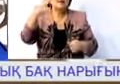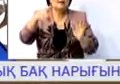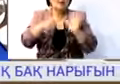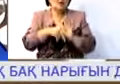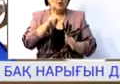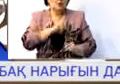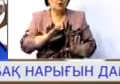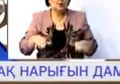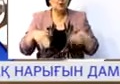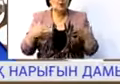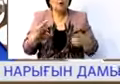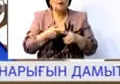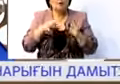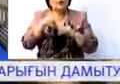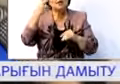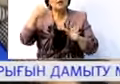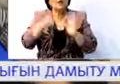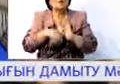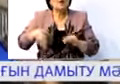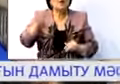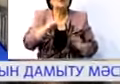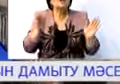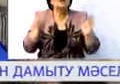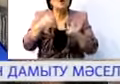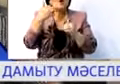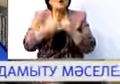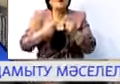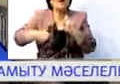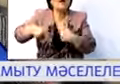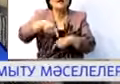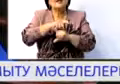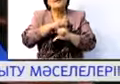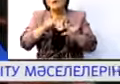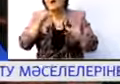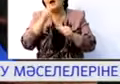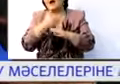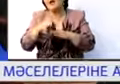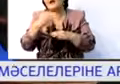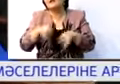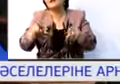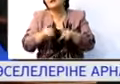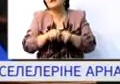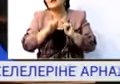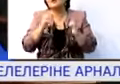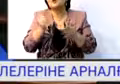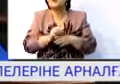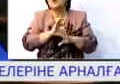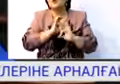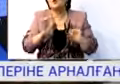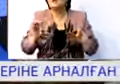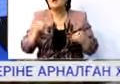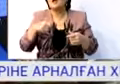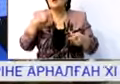жұмыс ұсынылды. Оның ішінде 26-сы өңіріміздің шағын және орта кәсіпкер ұйымдары. Әр саладағы жүлдегерлерді анықтау үшін үздік бөлшек